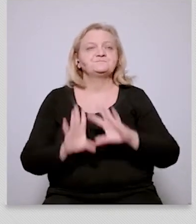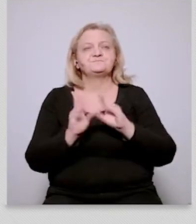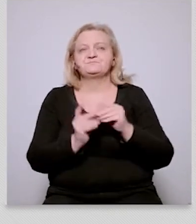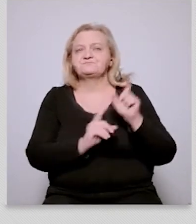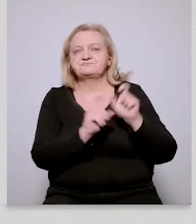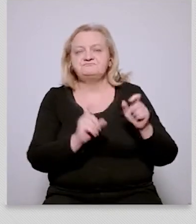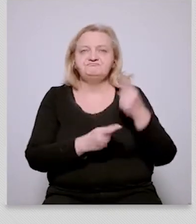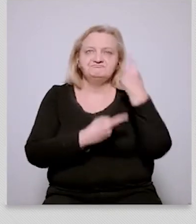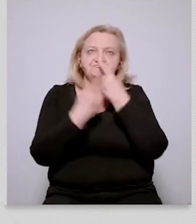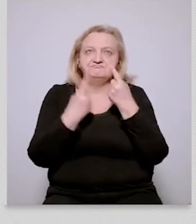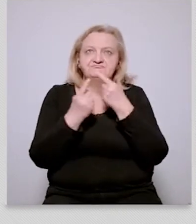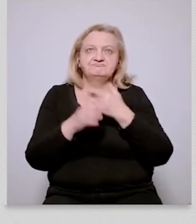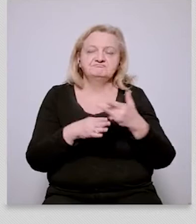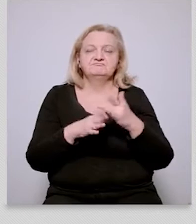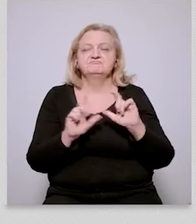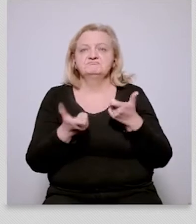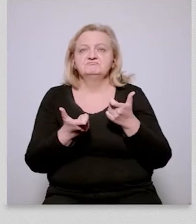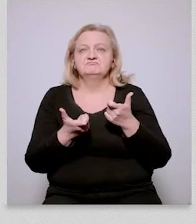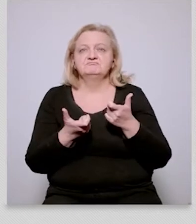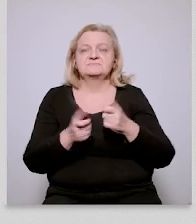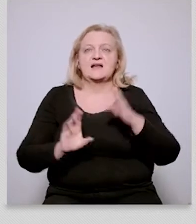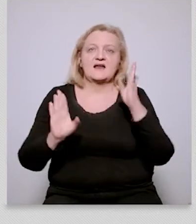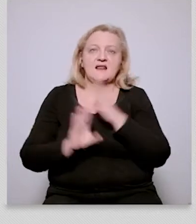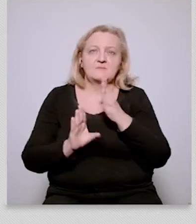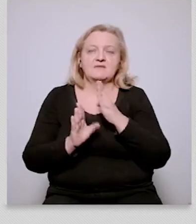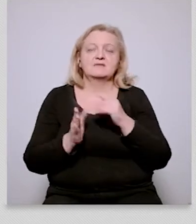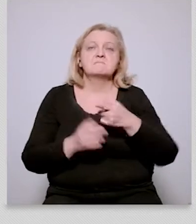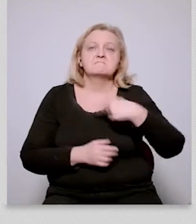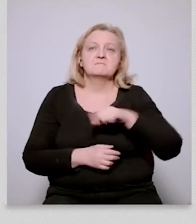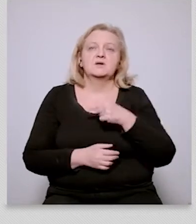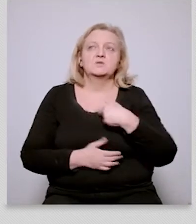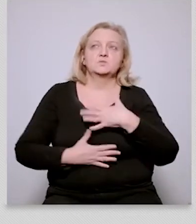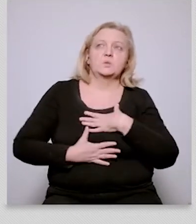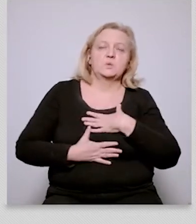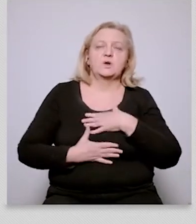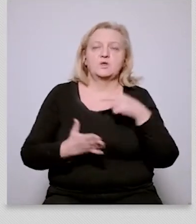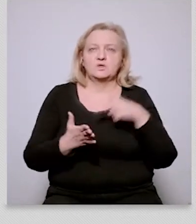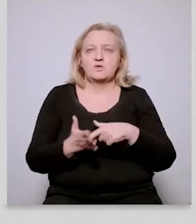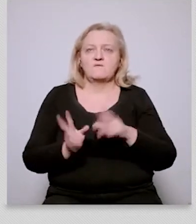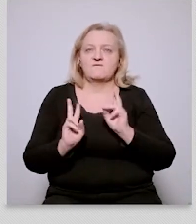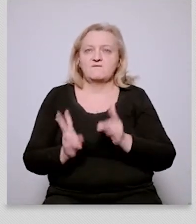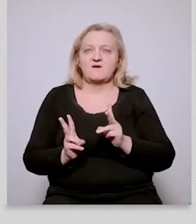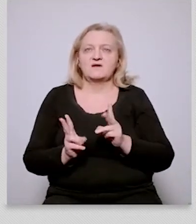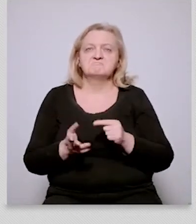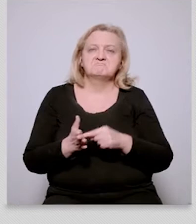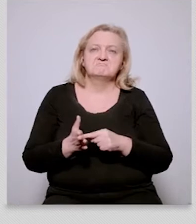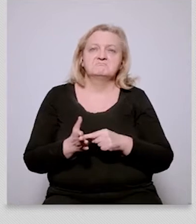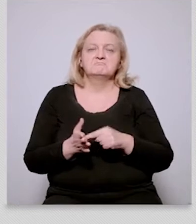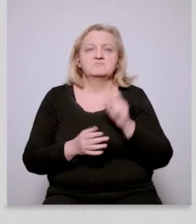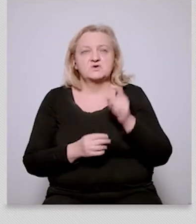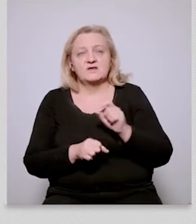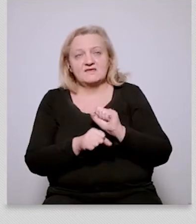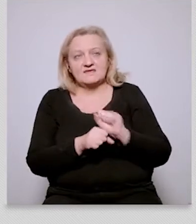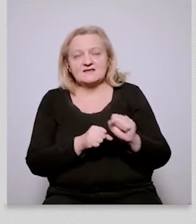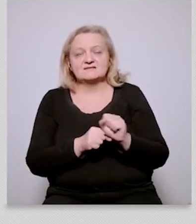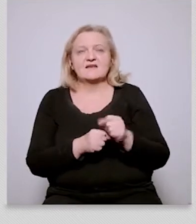zastanawiać się przede wszystkim nad klimatem, to my mieliśmy przeczucie, że ten konsensus, mimo że istnieje, jest jednak